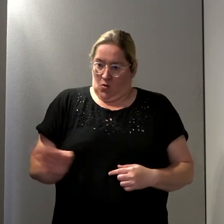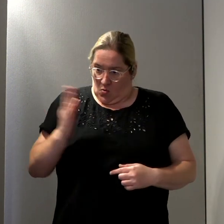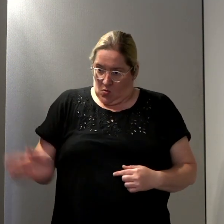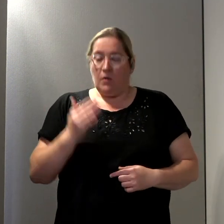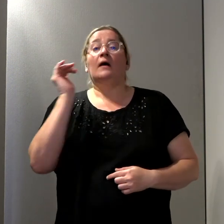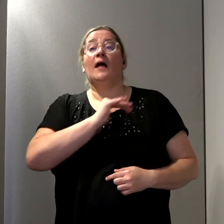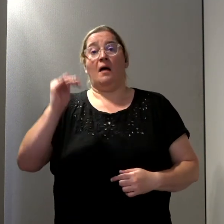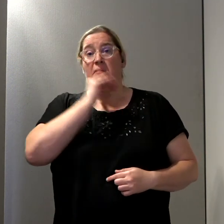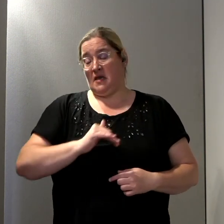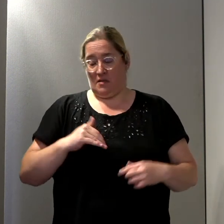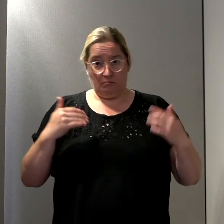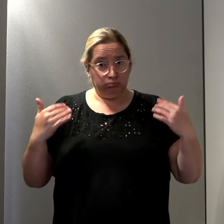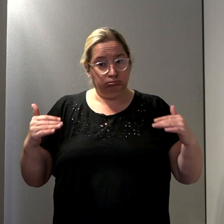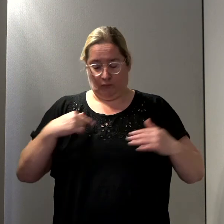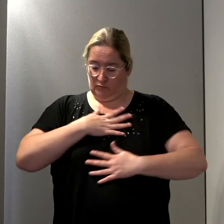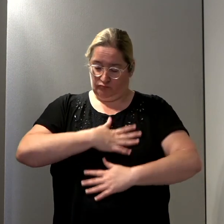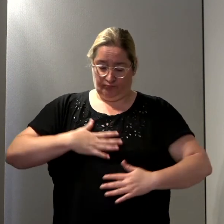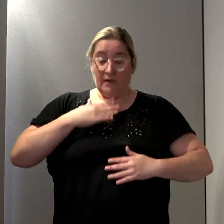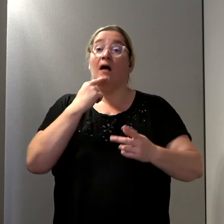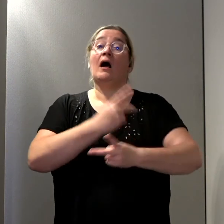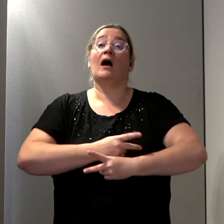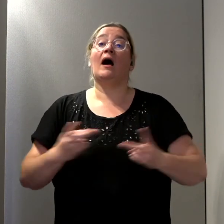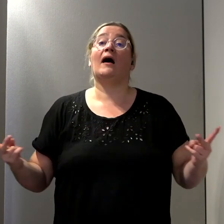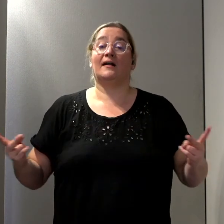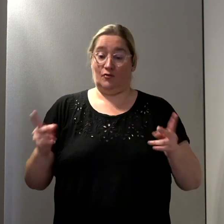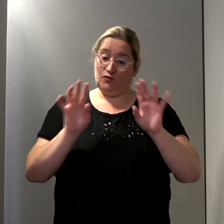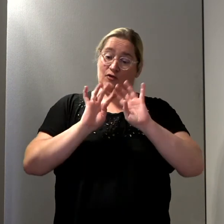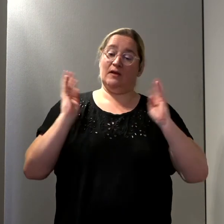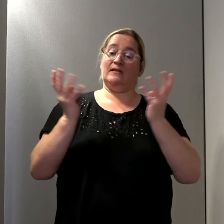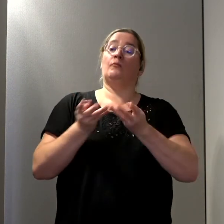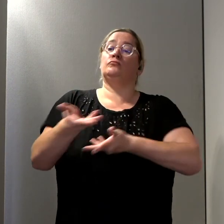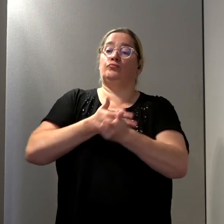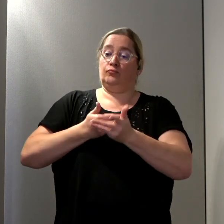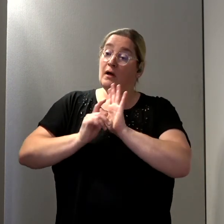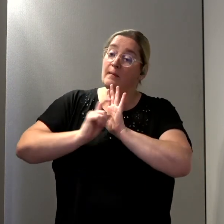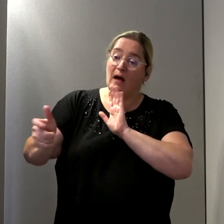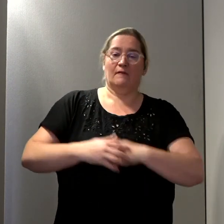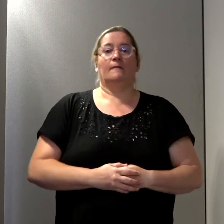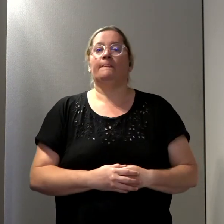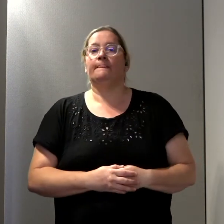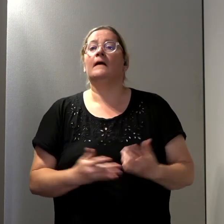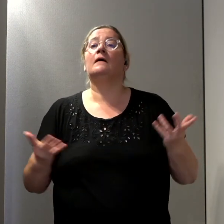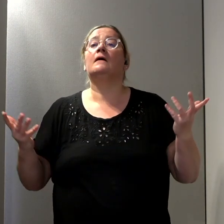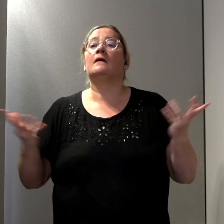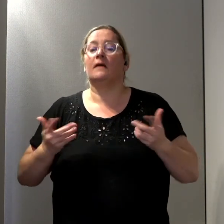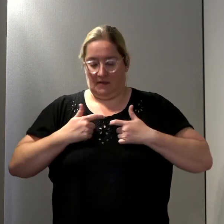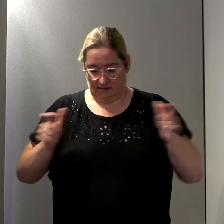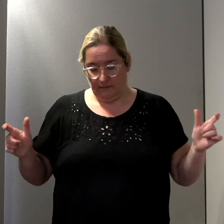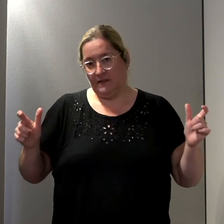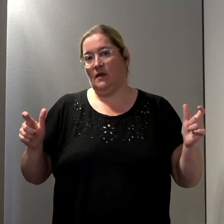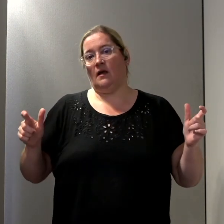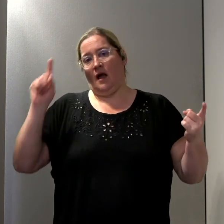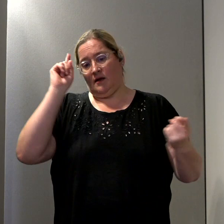très rapidement en revue et j'ai le plaisir d'annoncer donc la table ronde suivante. Quelle accessibilité pour